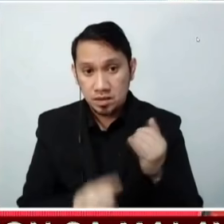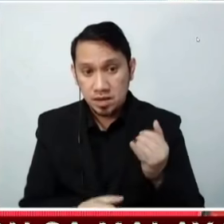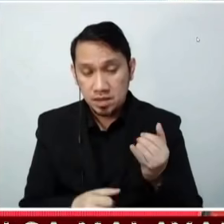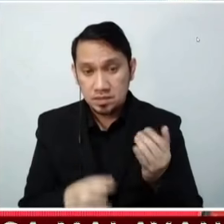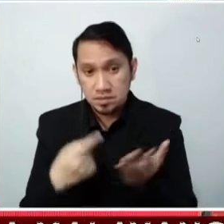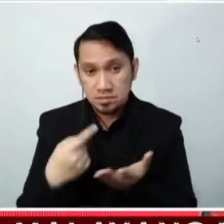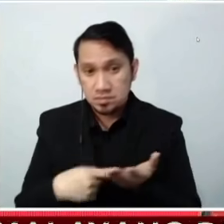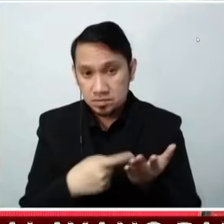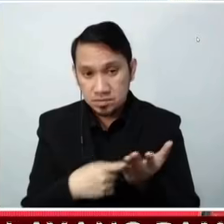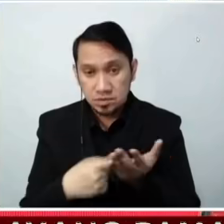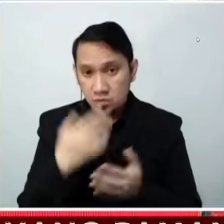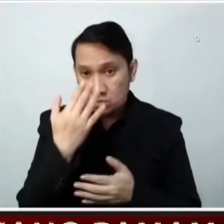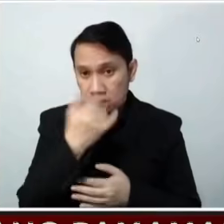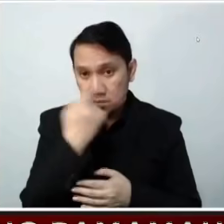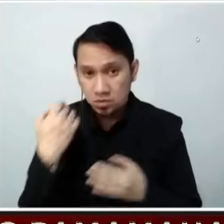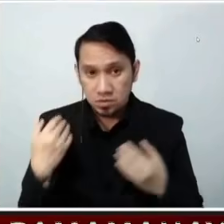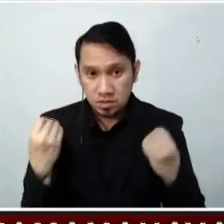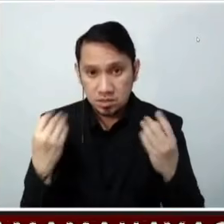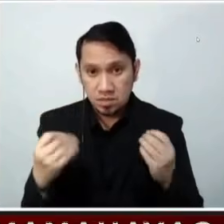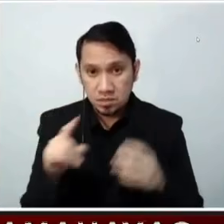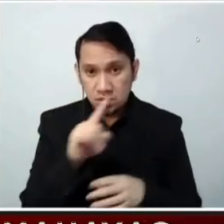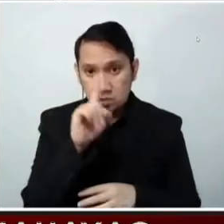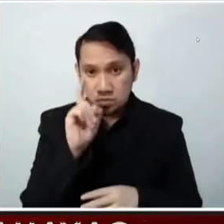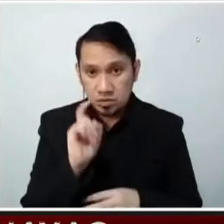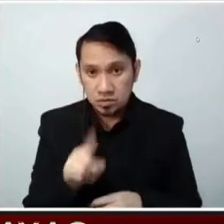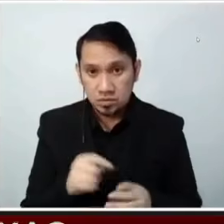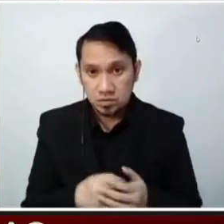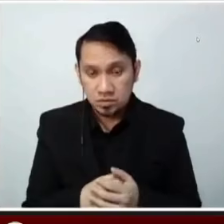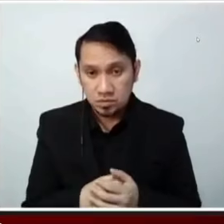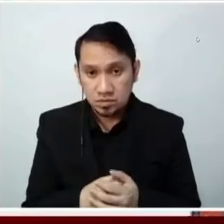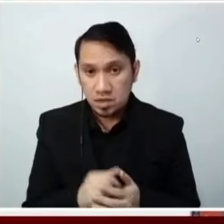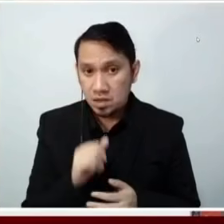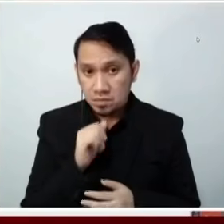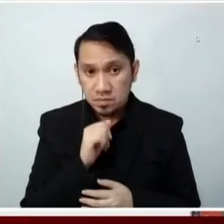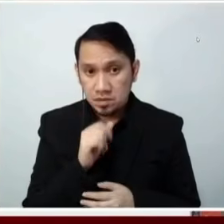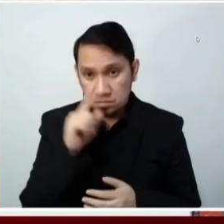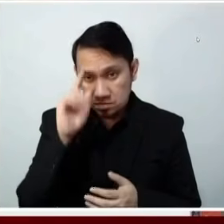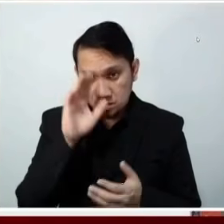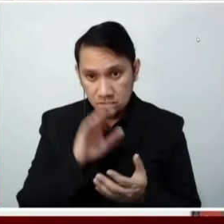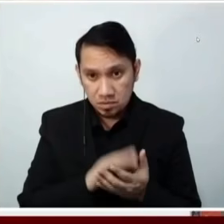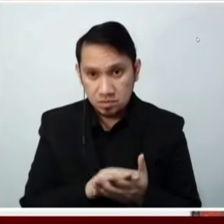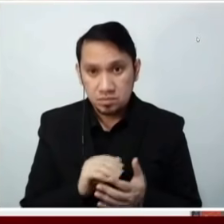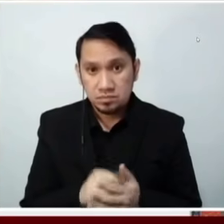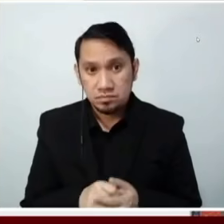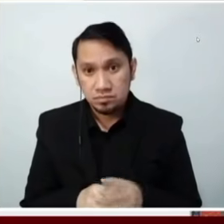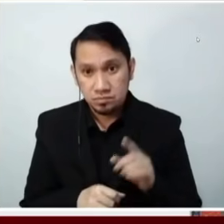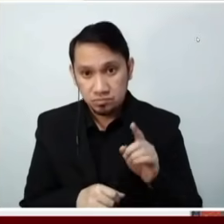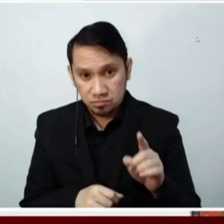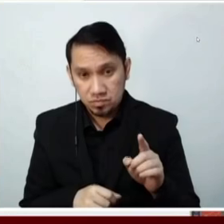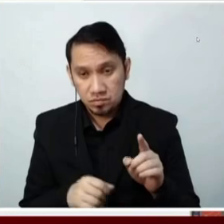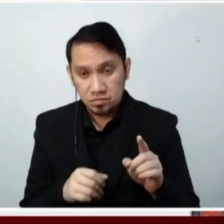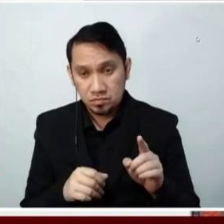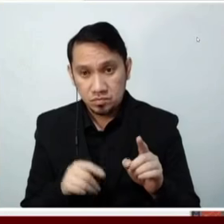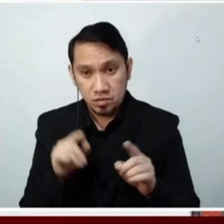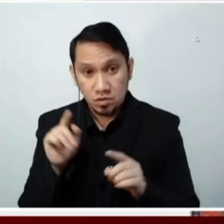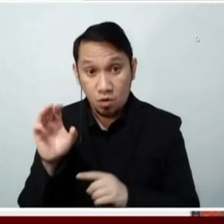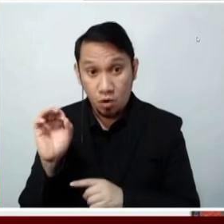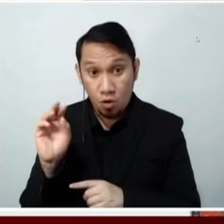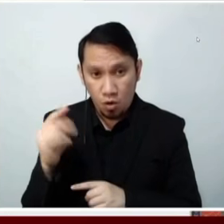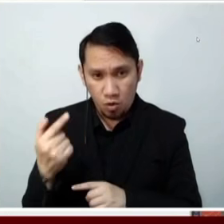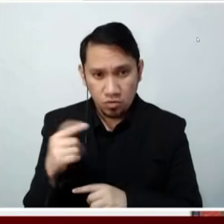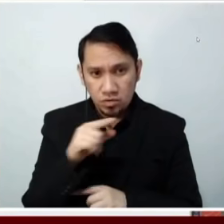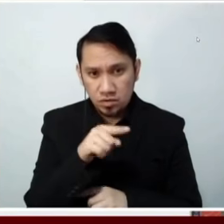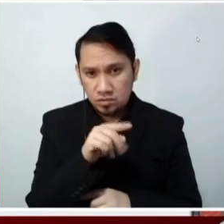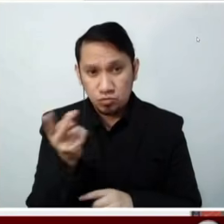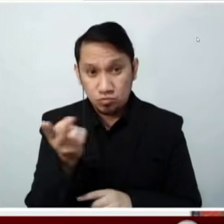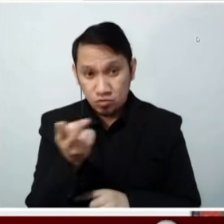pa umano silang katanungan. I am not convinced that Mr. Mohit Dargani and Mr. Lincoln Ong are telling